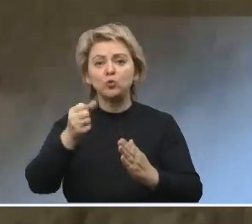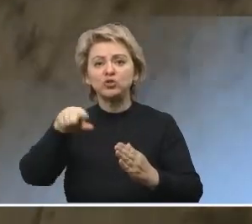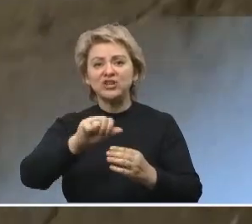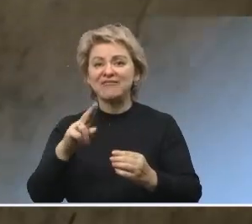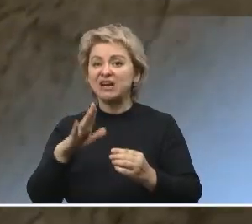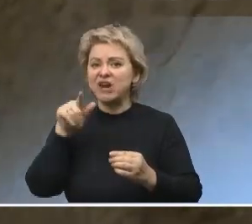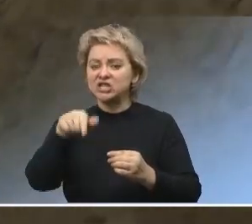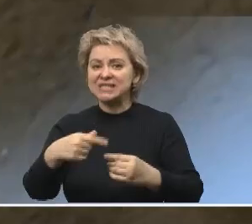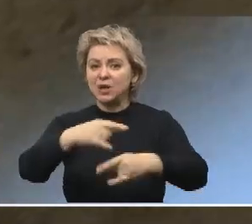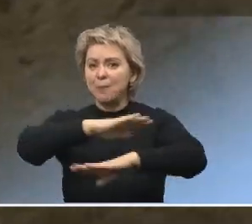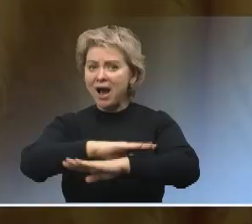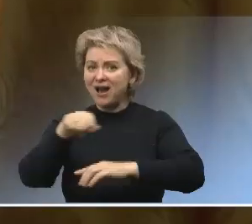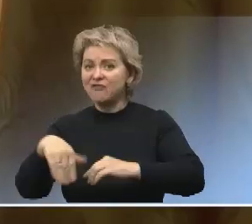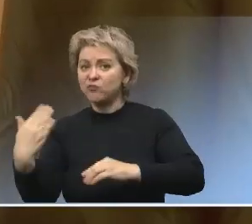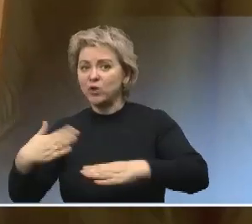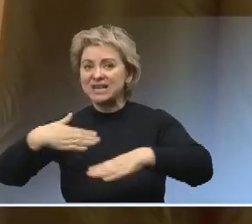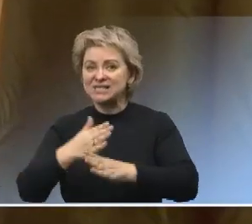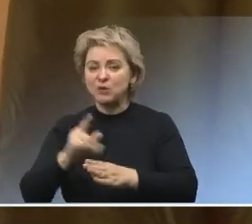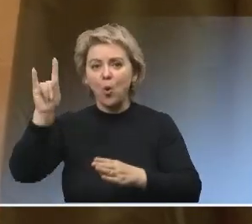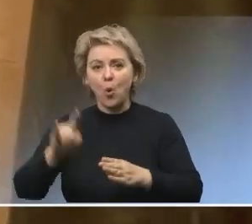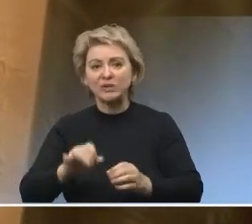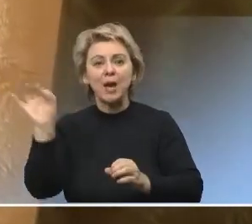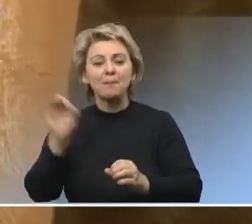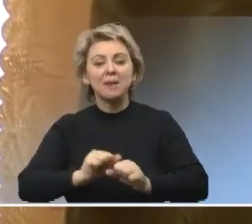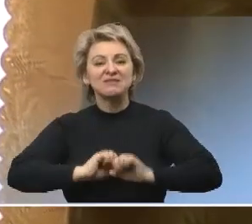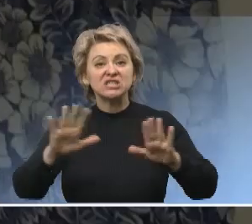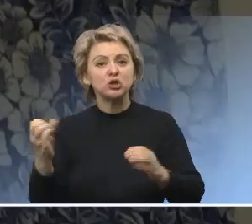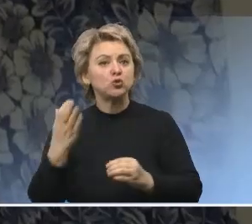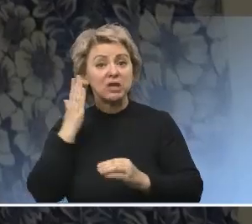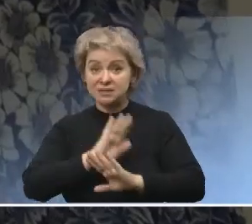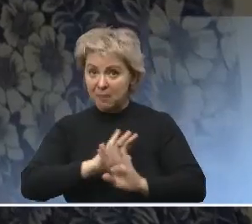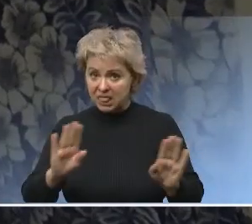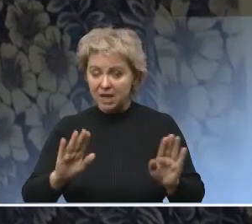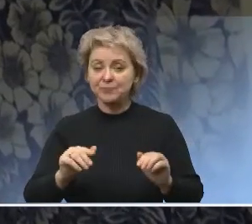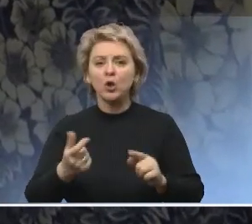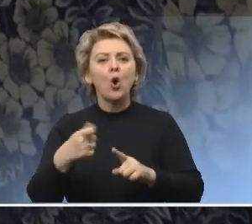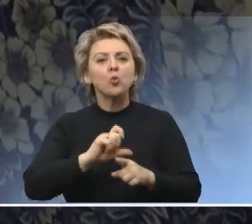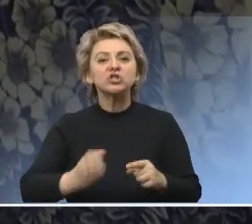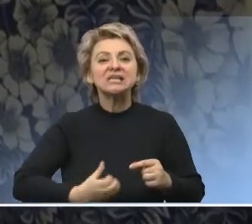разбиты даже на лоджии с боковой стороны дома. В момент взрыва женщина еще не спала.